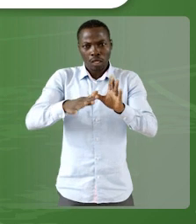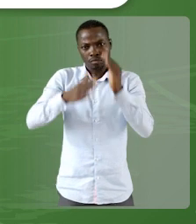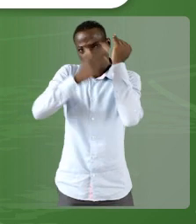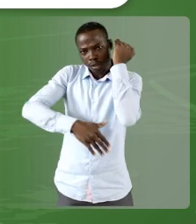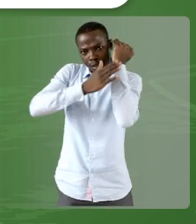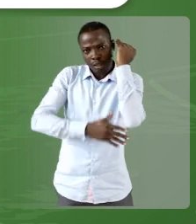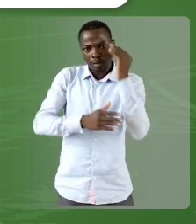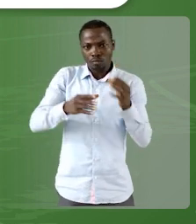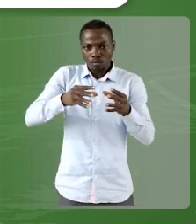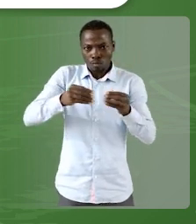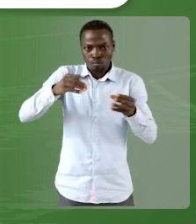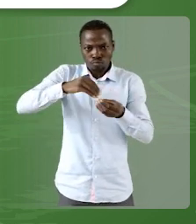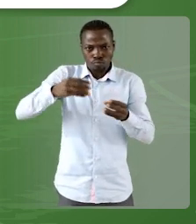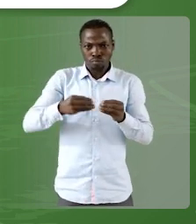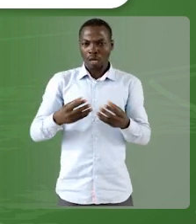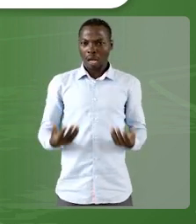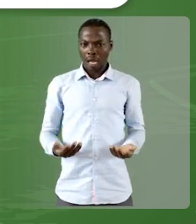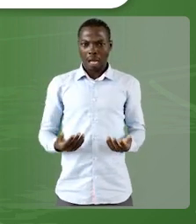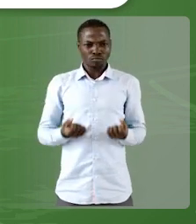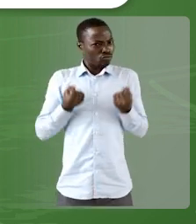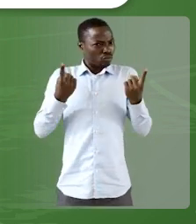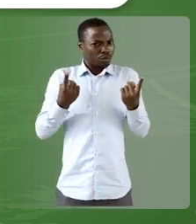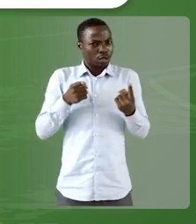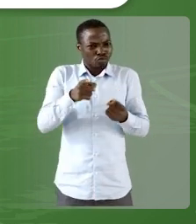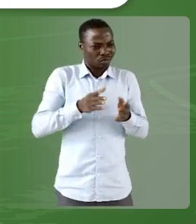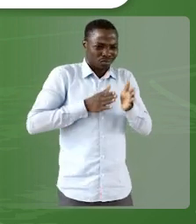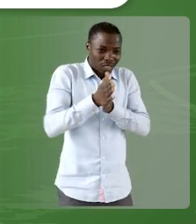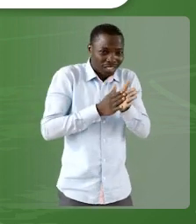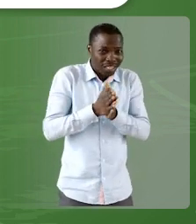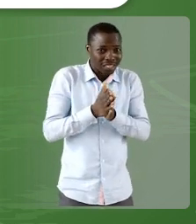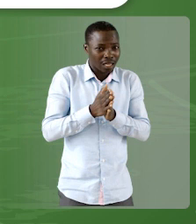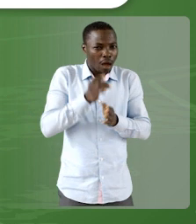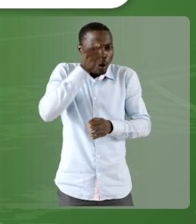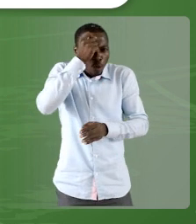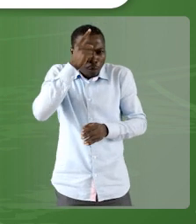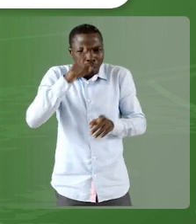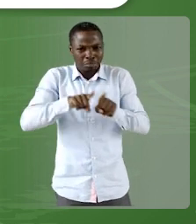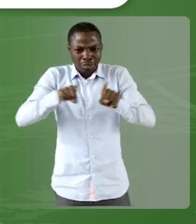coton. Impressionné, tu veux comprendre la diversité des